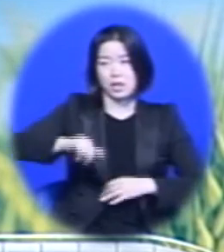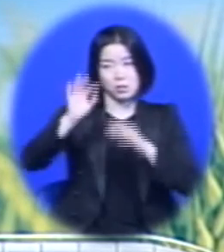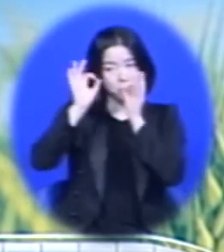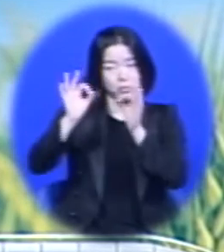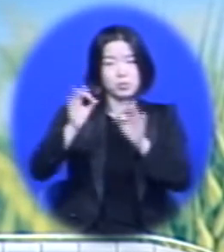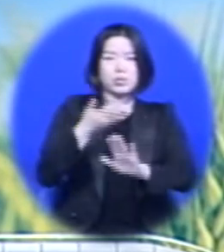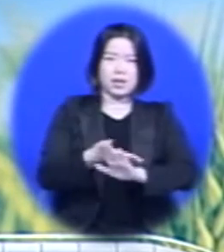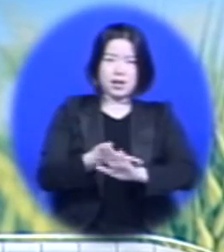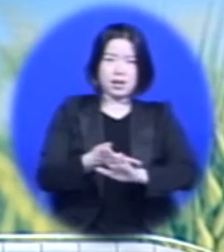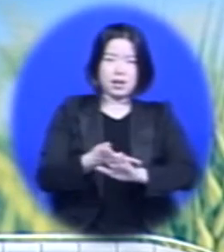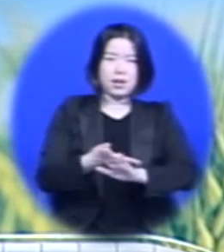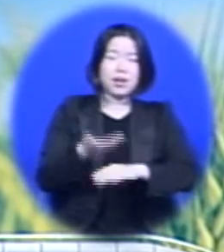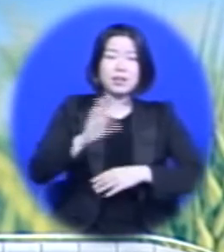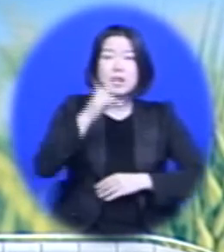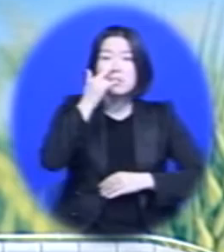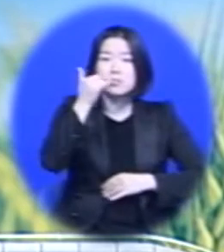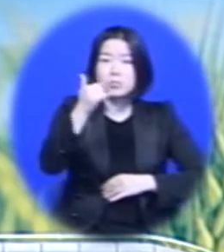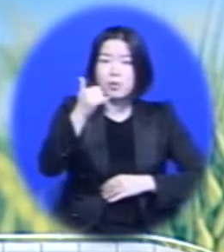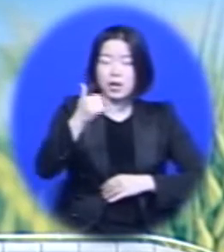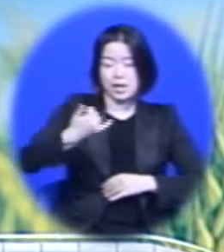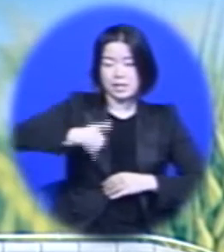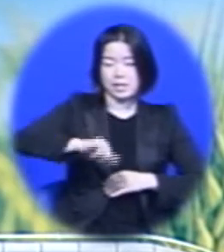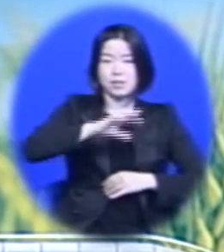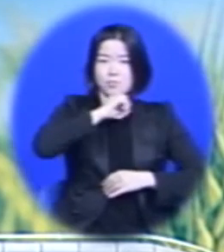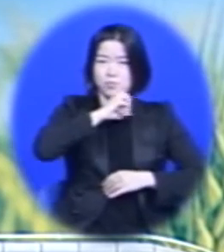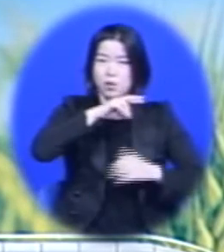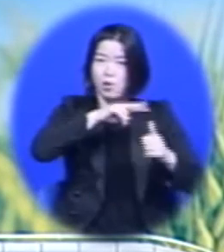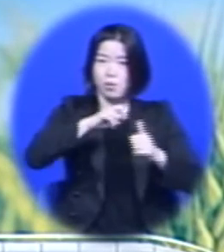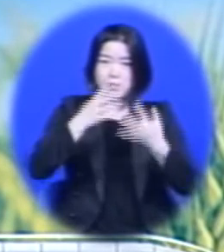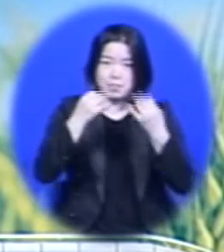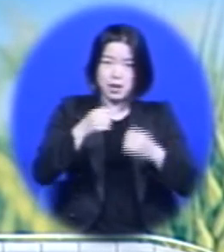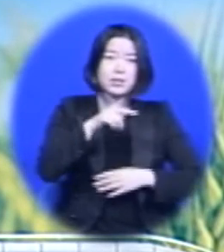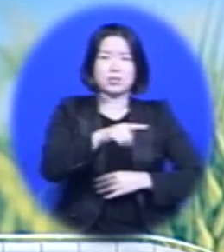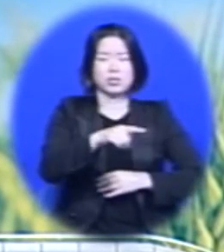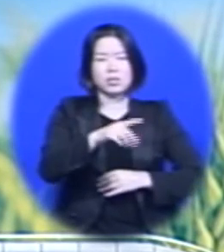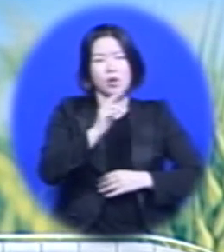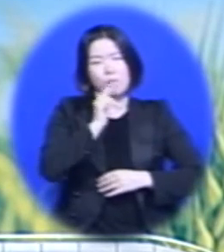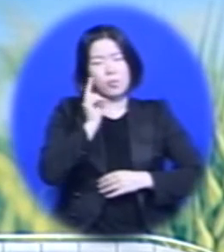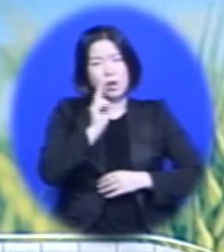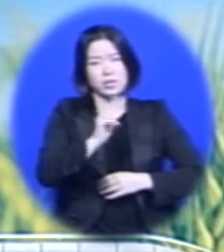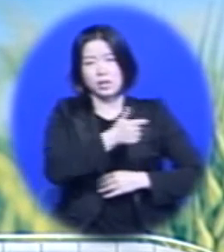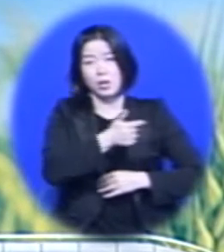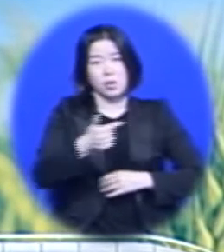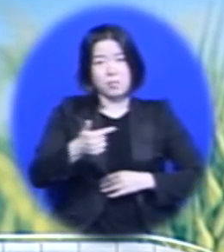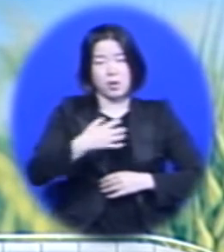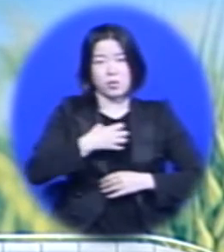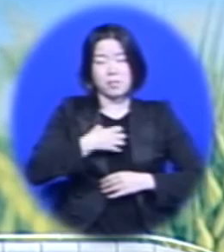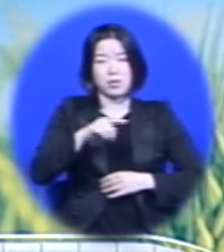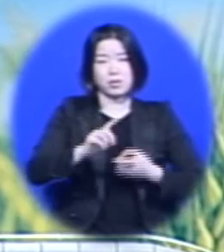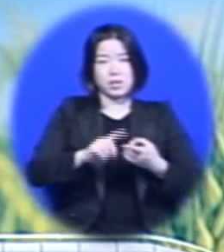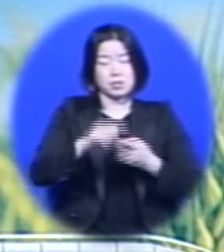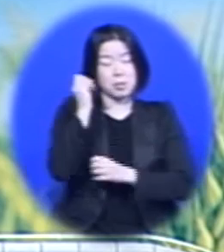다르죠. 근데 부모가 자녀들이 불평과 원망이 많은 것이 굉장히 위험하다는 것을 본능적으로